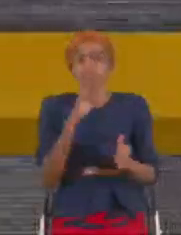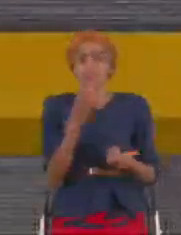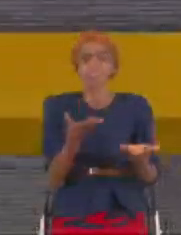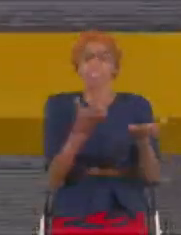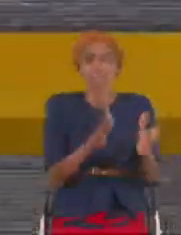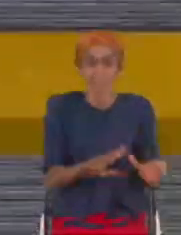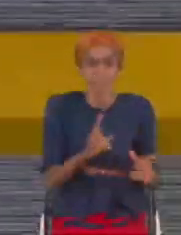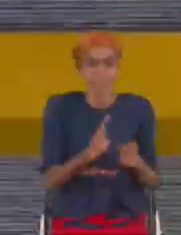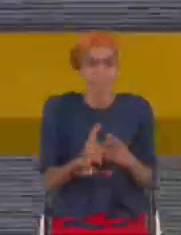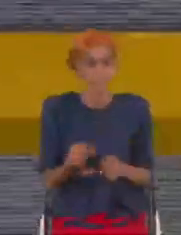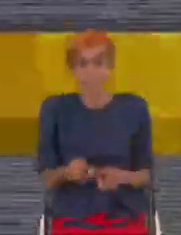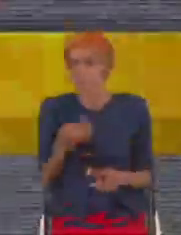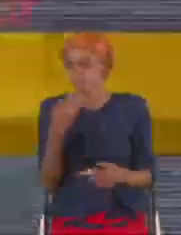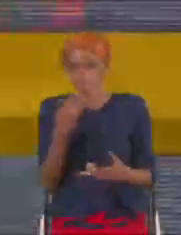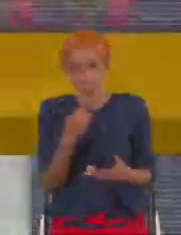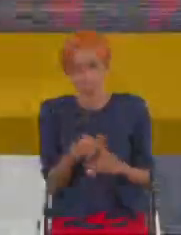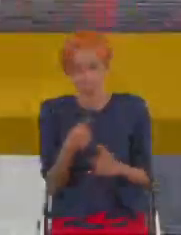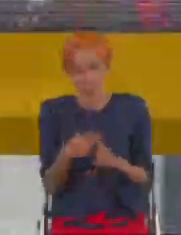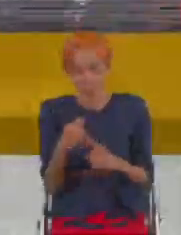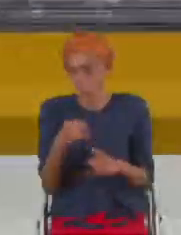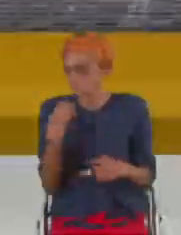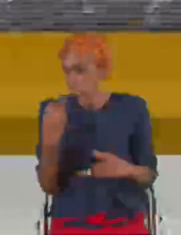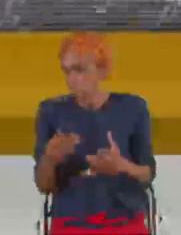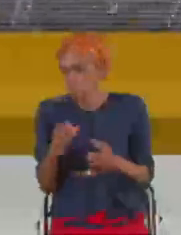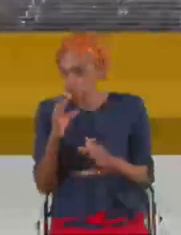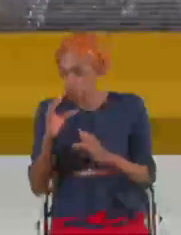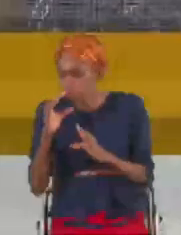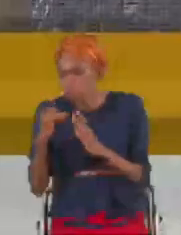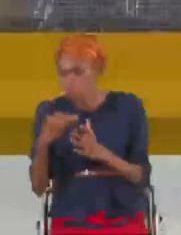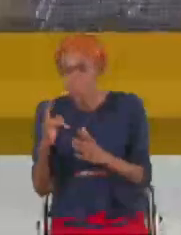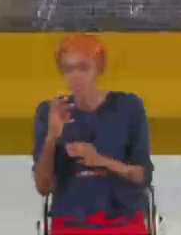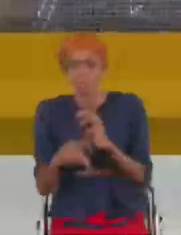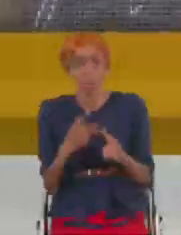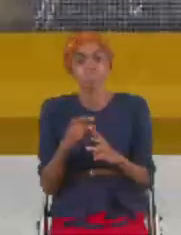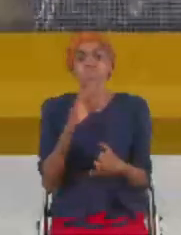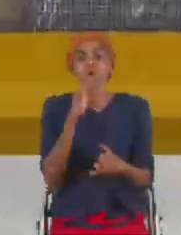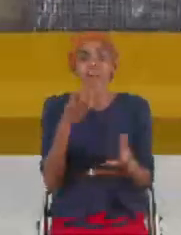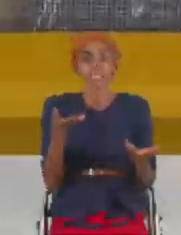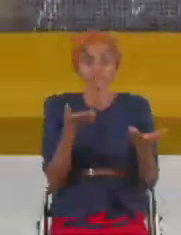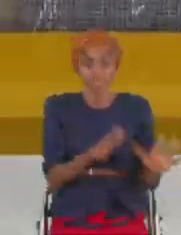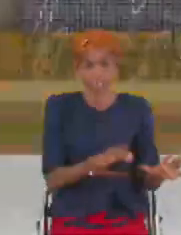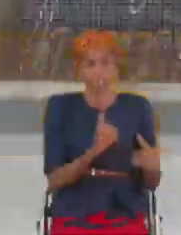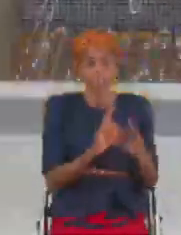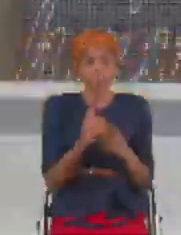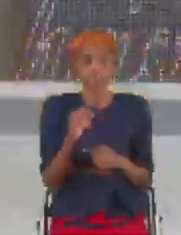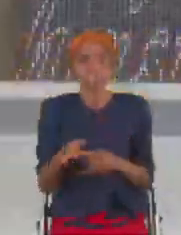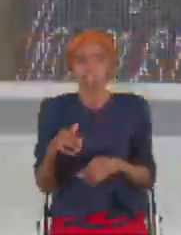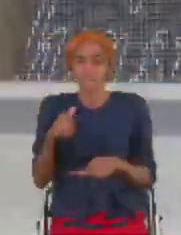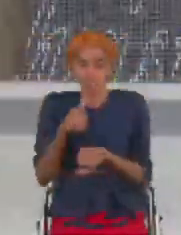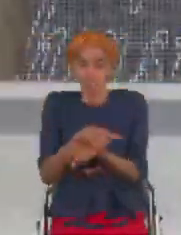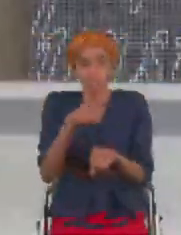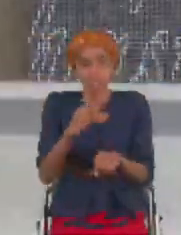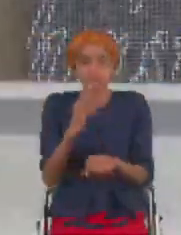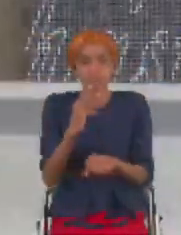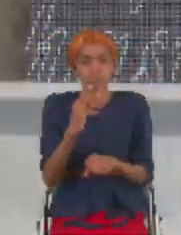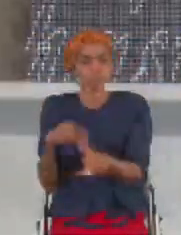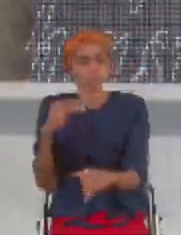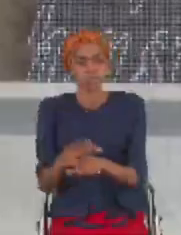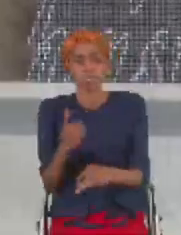aux commentaires du monde je mords aux critiques du monde le seigneur tu as